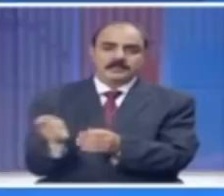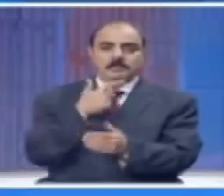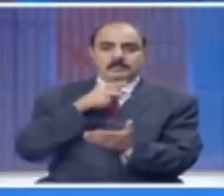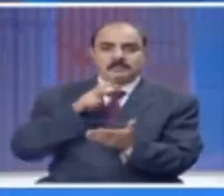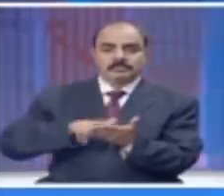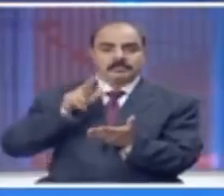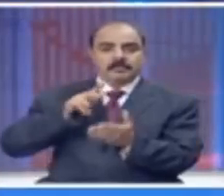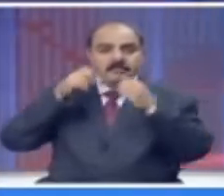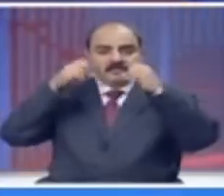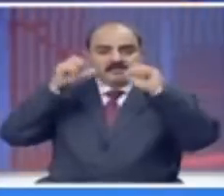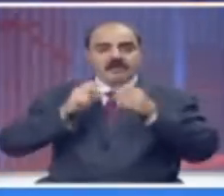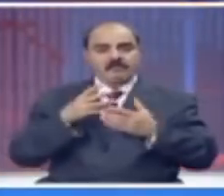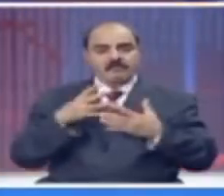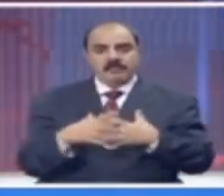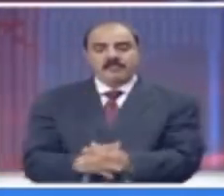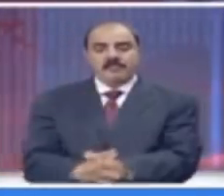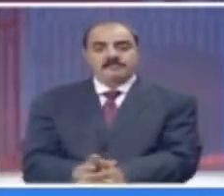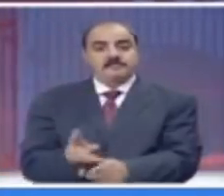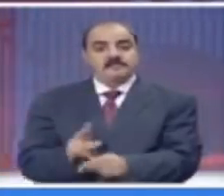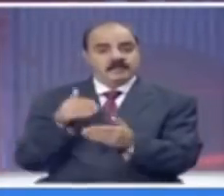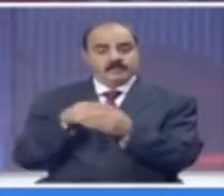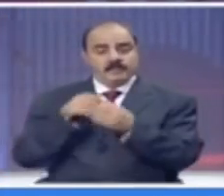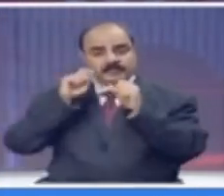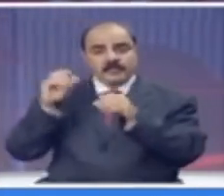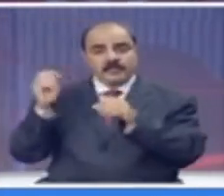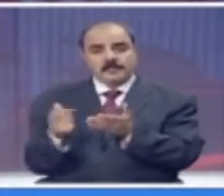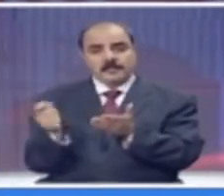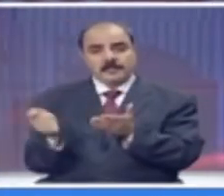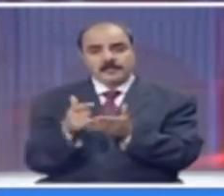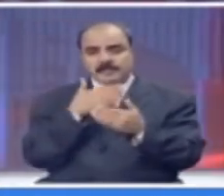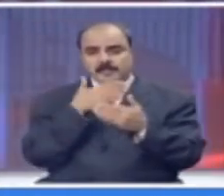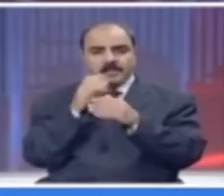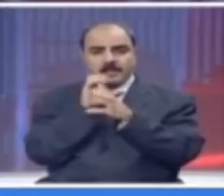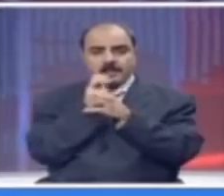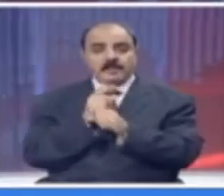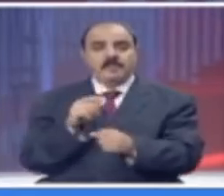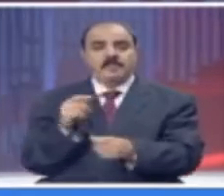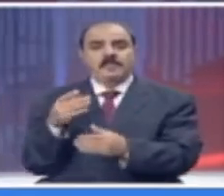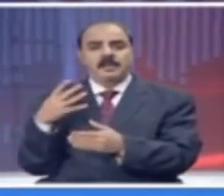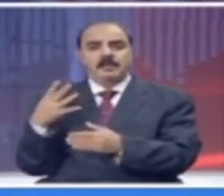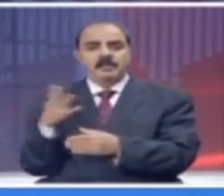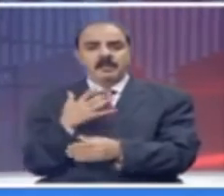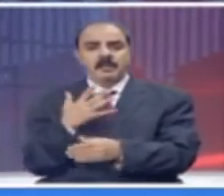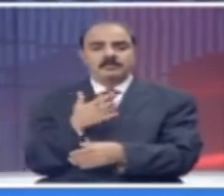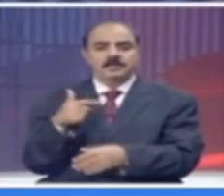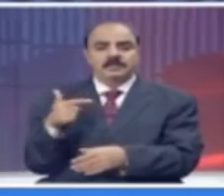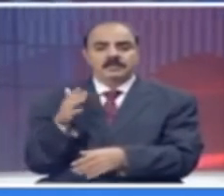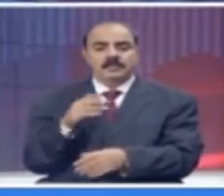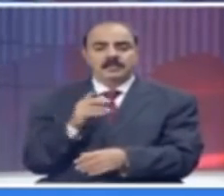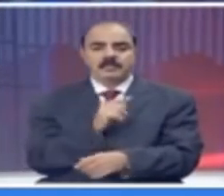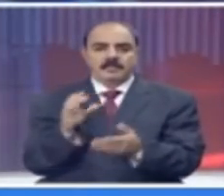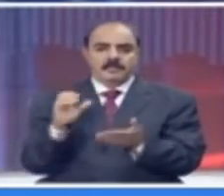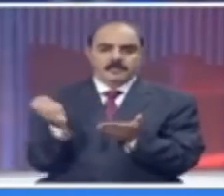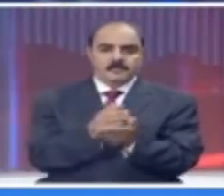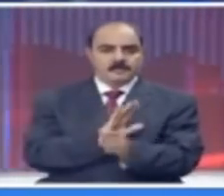لمقر بعثات الدبلوماسية بالخارج، على أن تتلقى السفارات والبعثات الدبلوماسية المظاريف خلال أيام